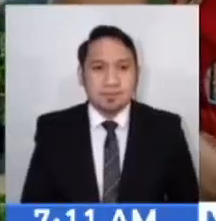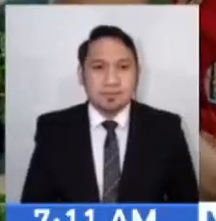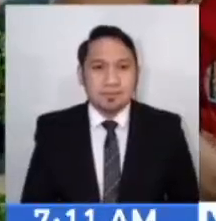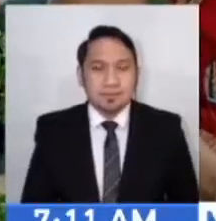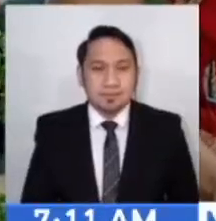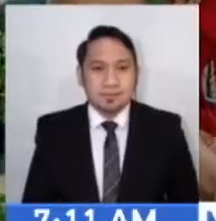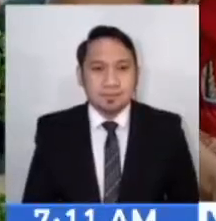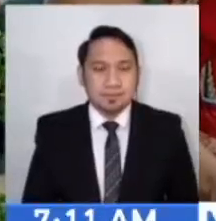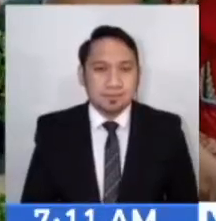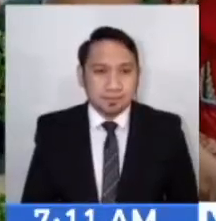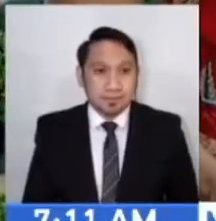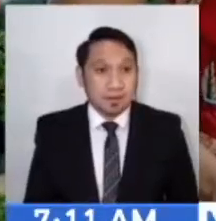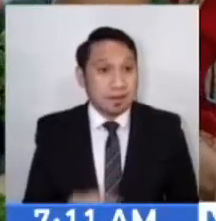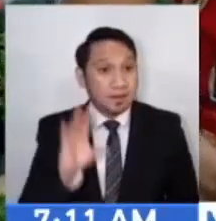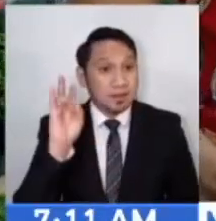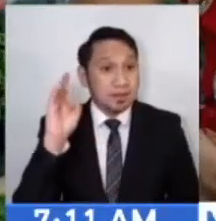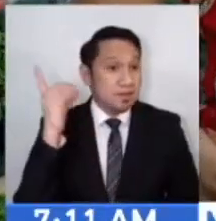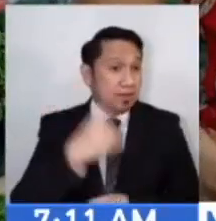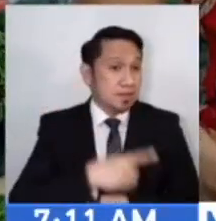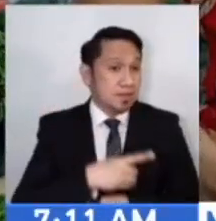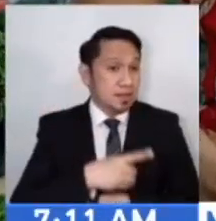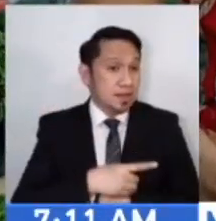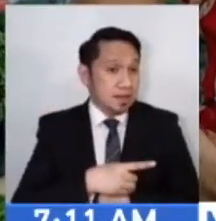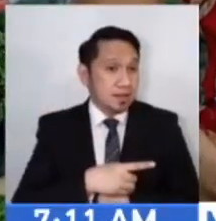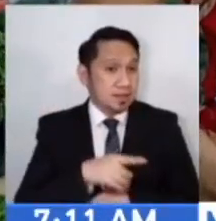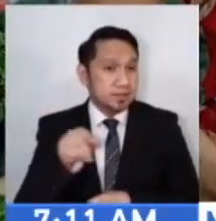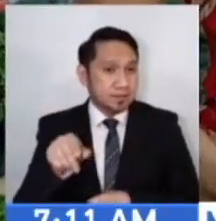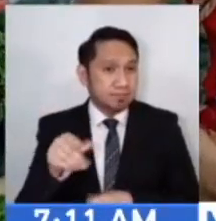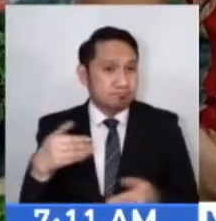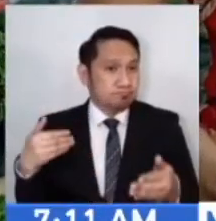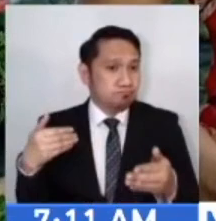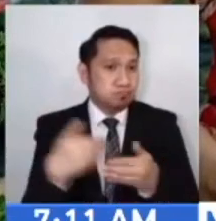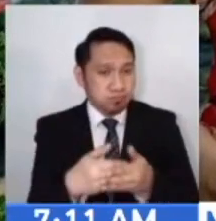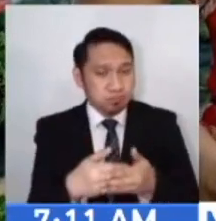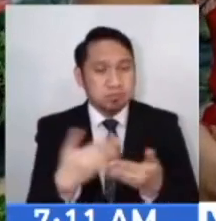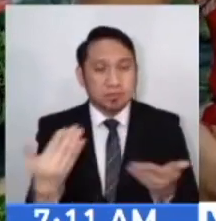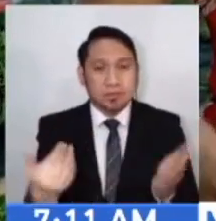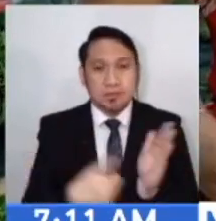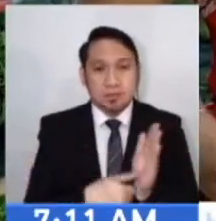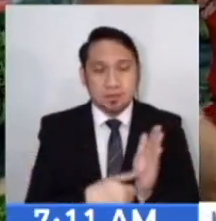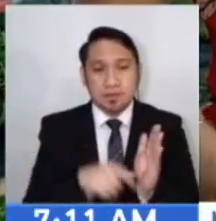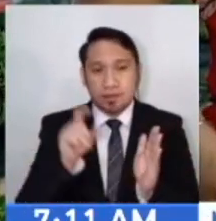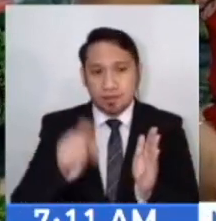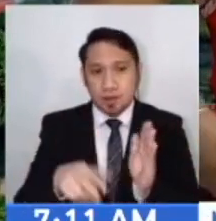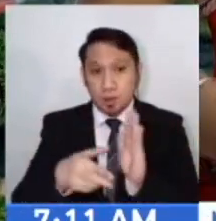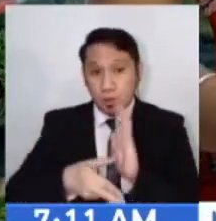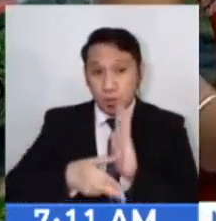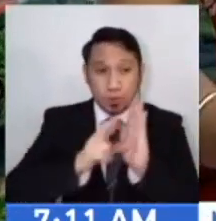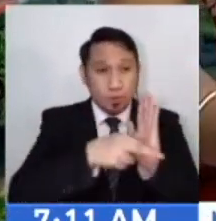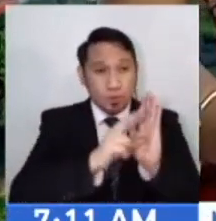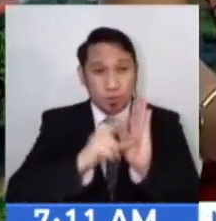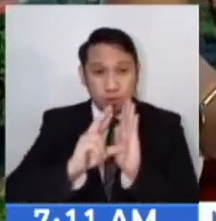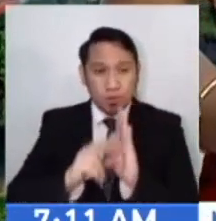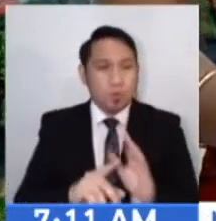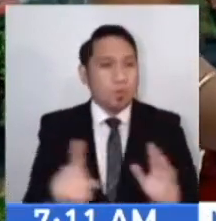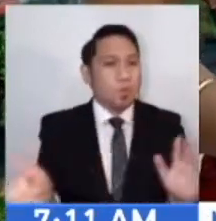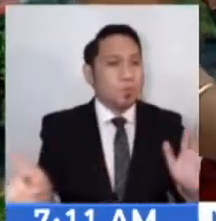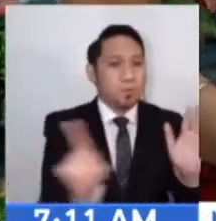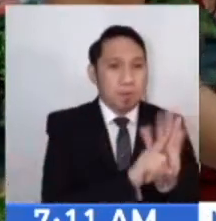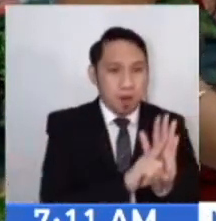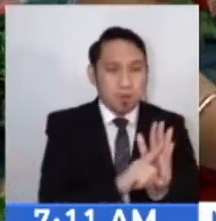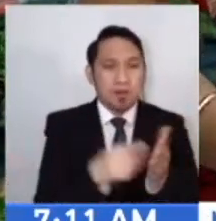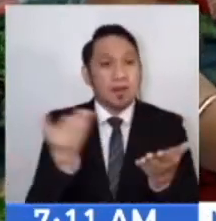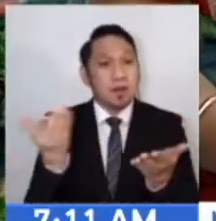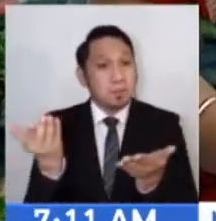Itong araw na nga lang po, bago ang Eleksyon 2022, kaya refresher muna po tayo ng mga bawal, bago at sa mismong araw